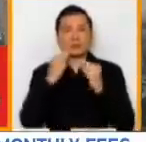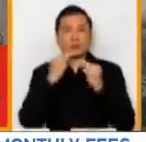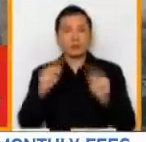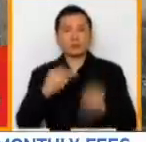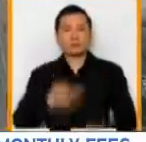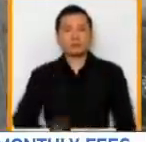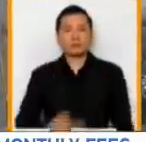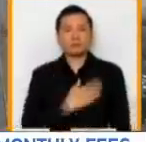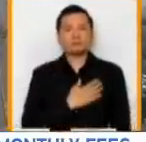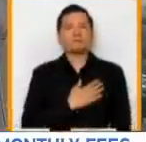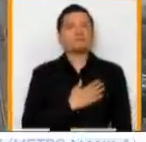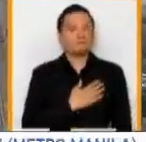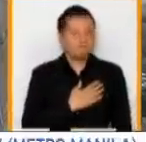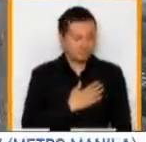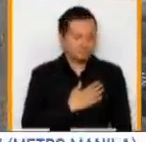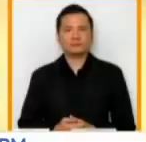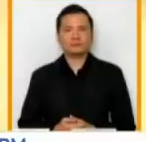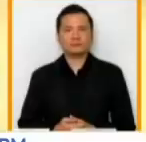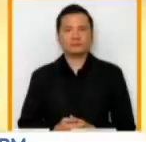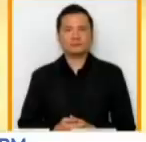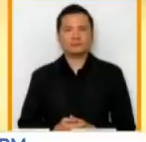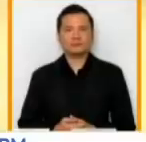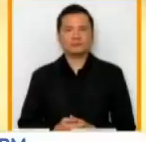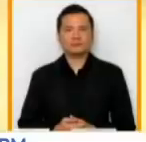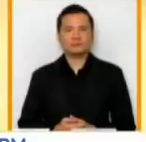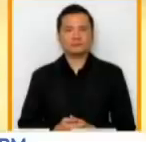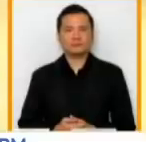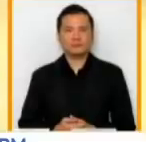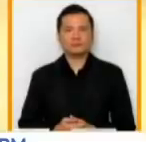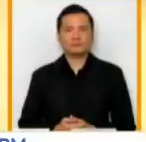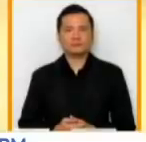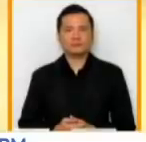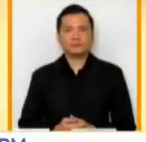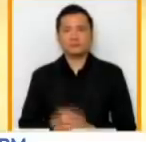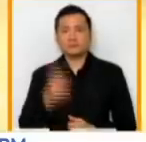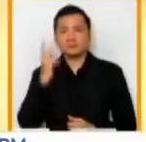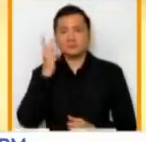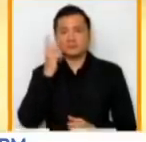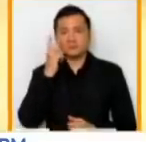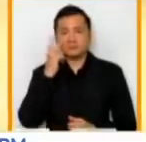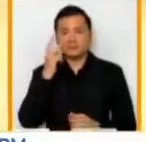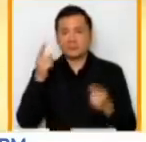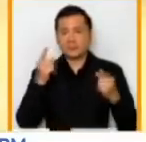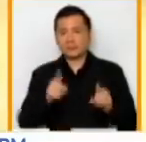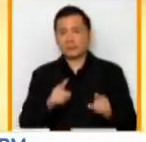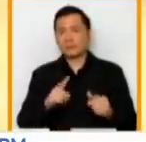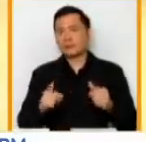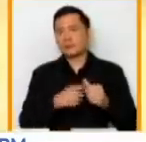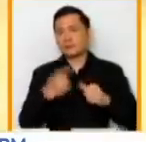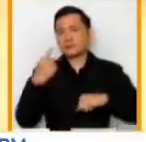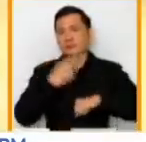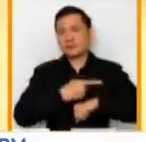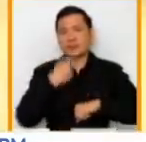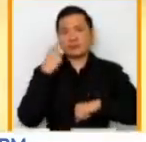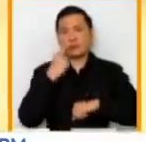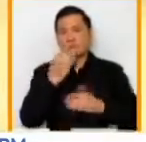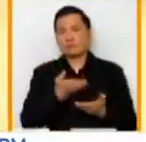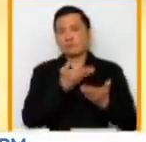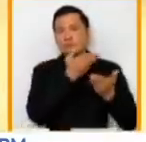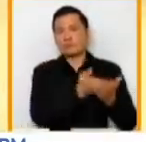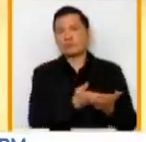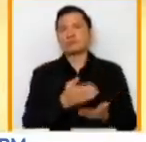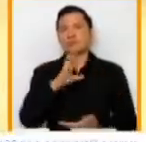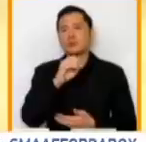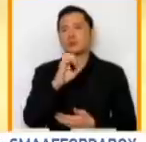Buong Puso, para sa Pilipino. At silipin natin muli ang paghahanda para sa unang araw ng paghahain ng Certificate of Candidacy para sa